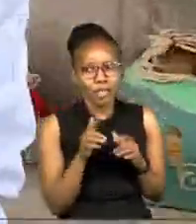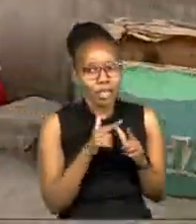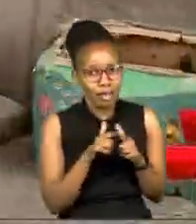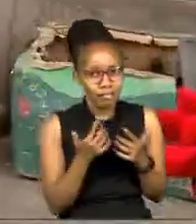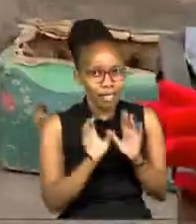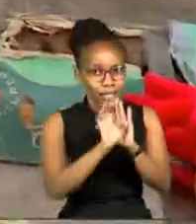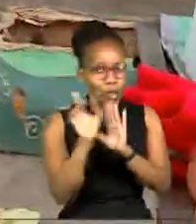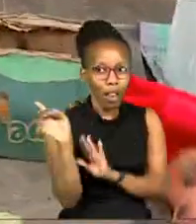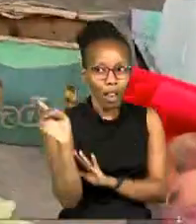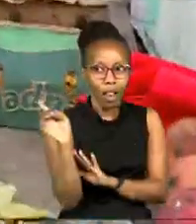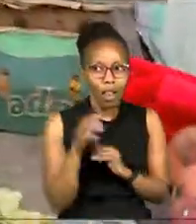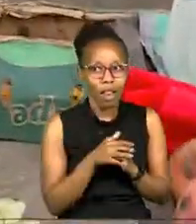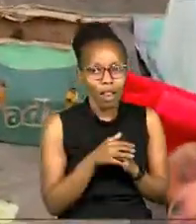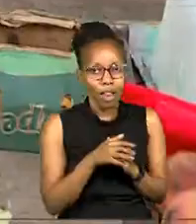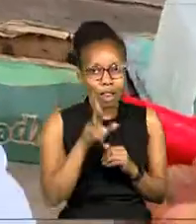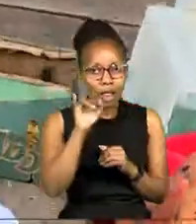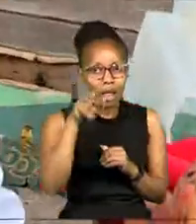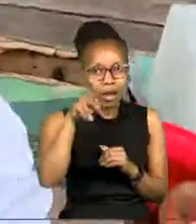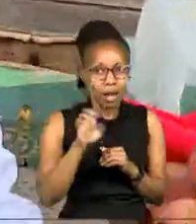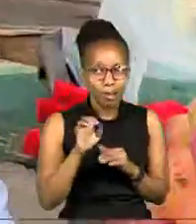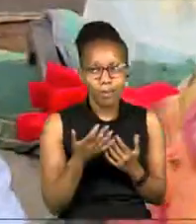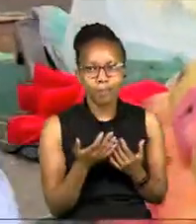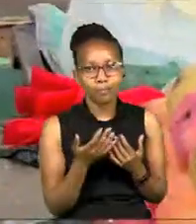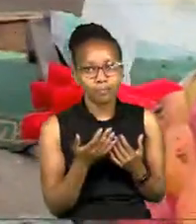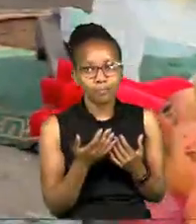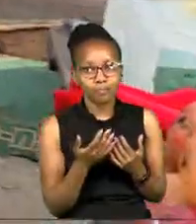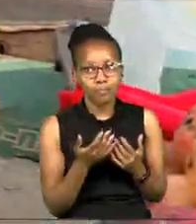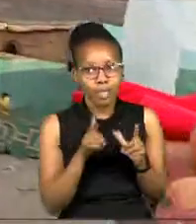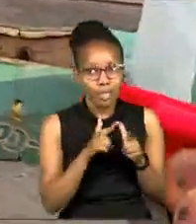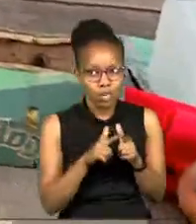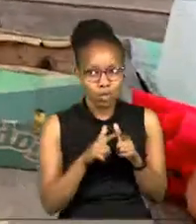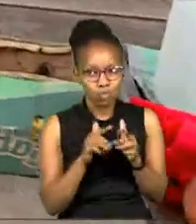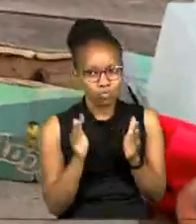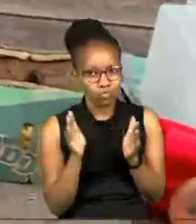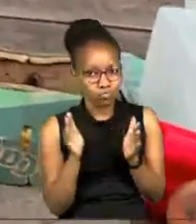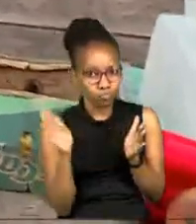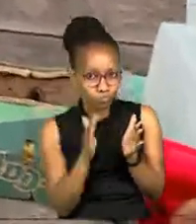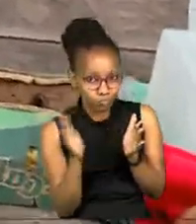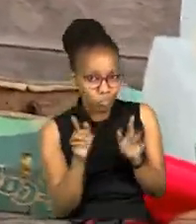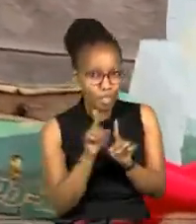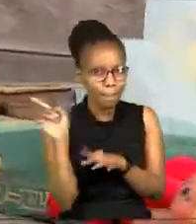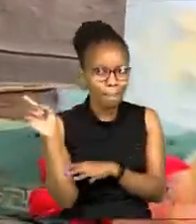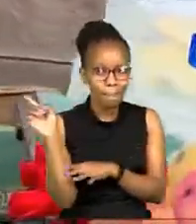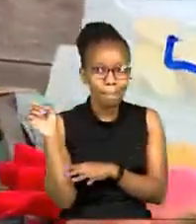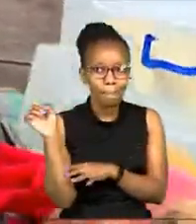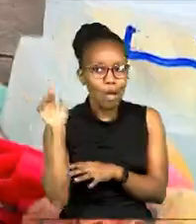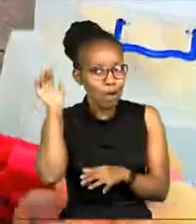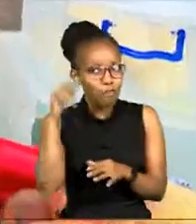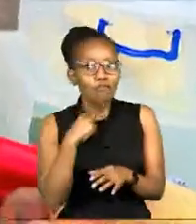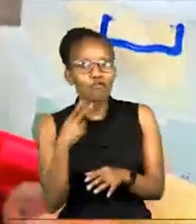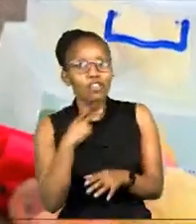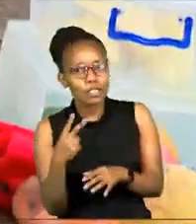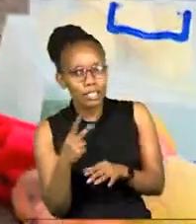hiyo imeiva ama haijaiva, unachukua ingine. Sasa unagoga hivi unasikia kama inalia mara moja